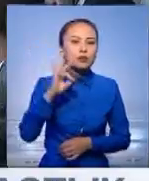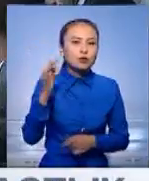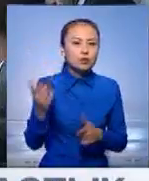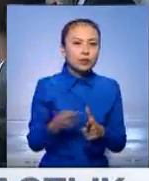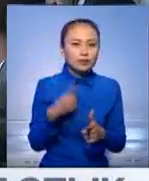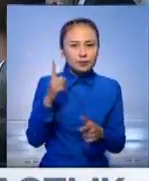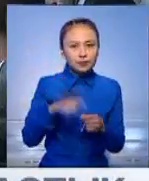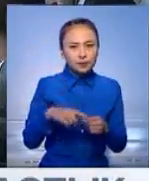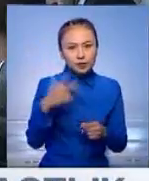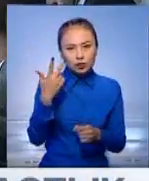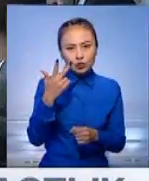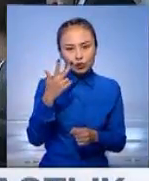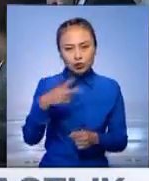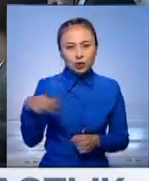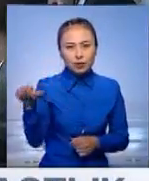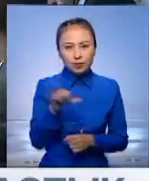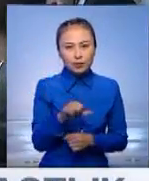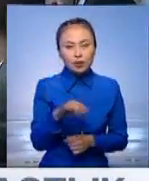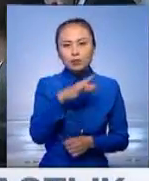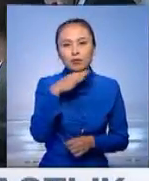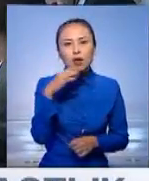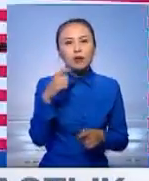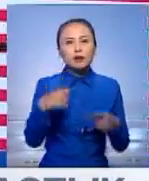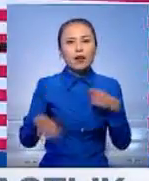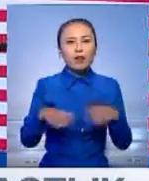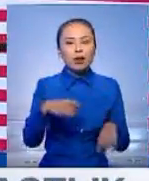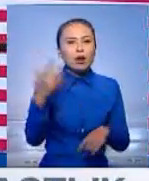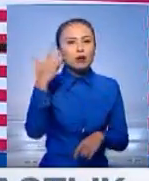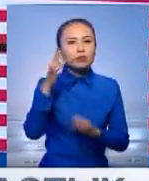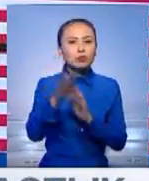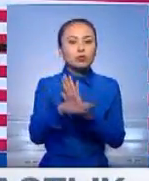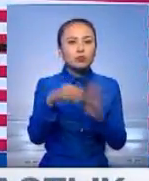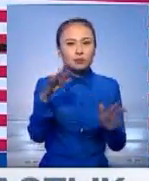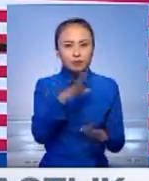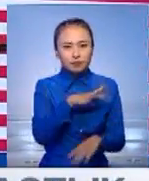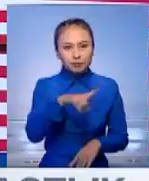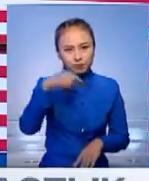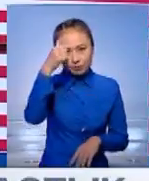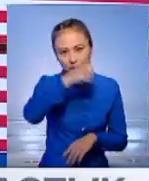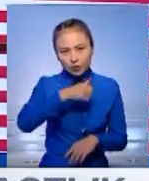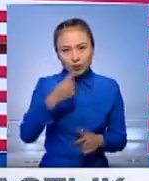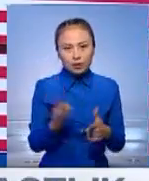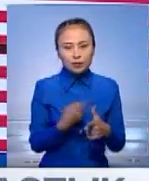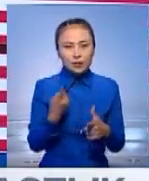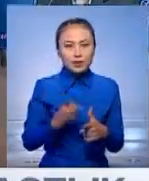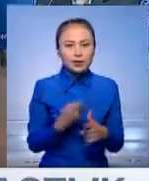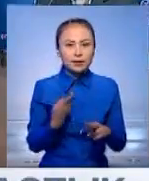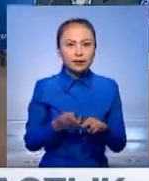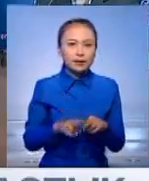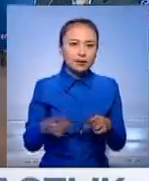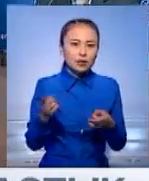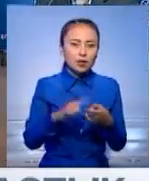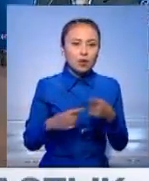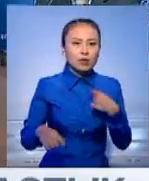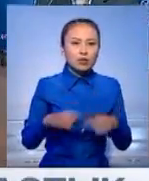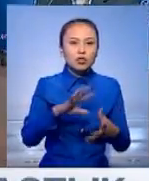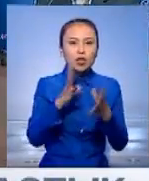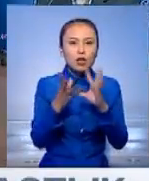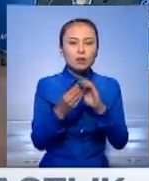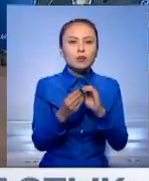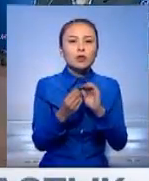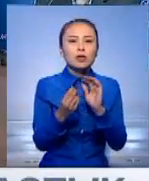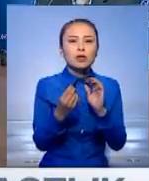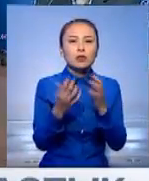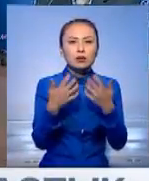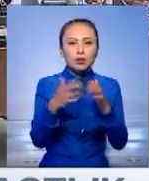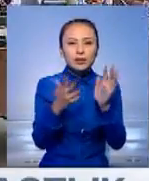жеңілдетілген жүйеге тіркелген мемлекеттер 3,500 тауар түрін Ақшқа сатуға мүмкіндік алады. Былтыр осы талапқа сай келген отандық тауарлардың жалпы